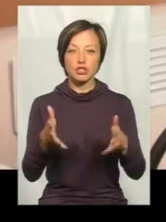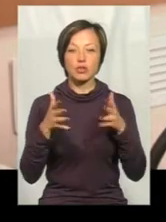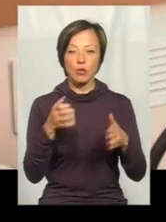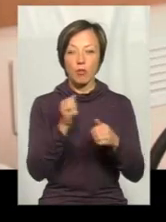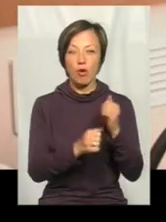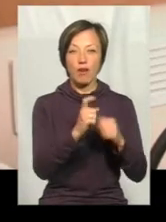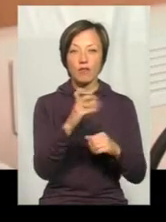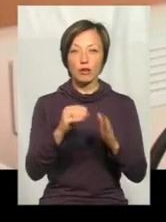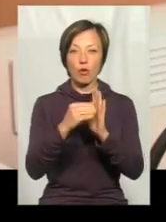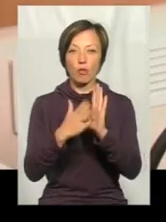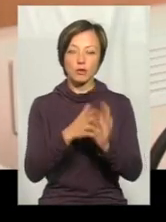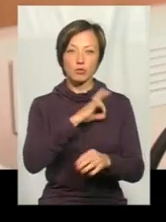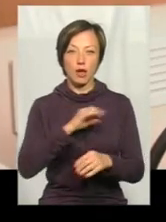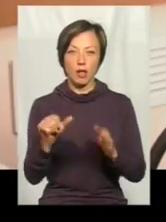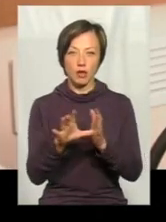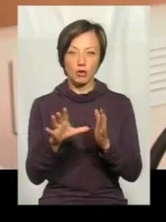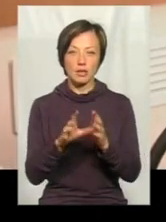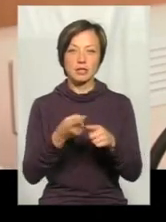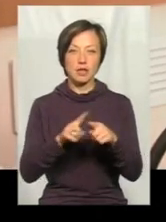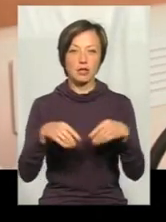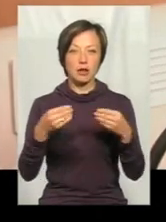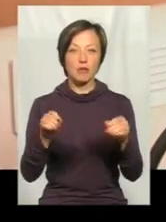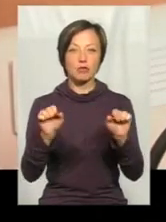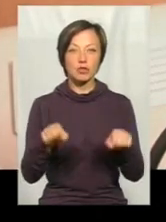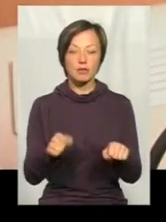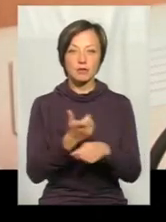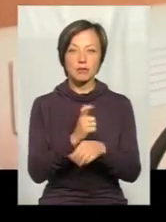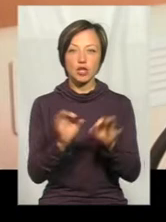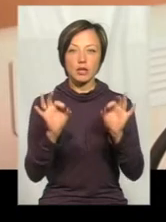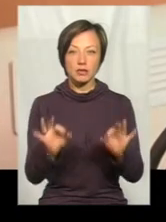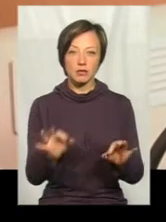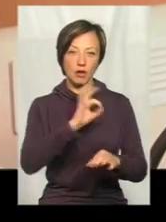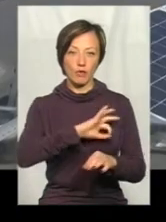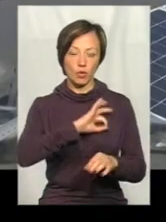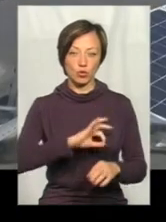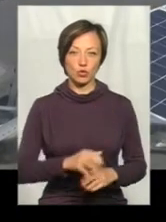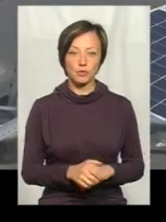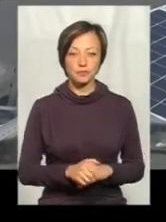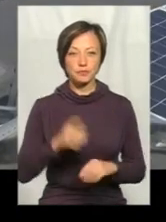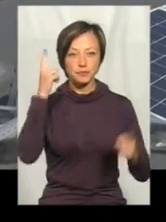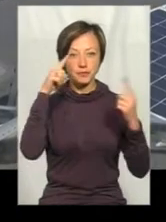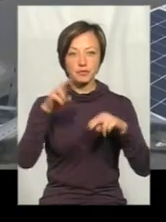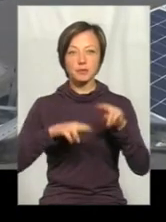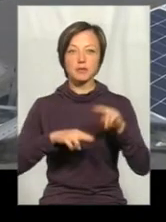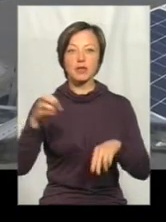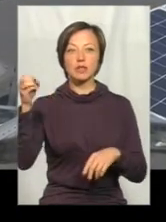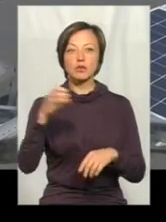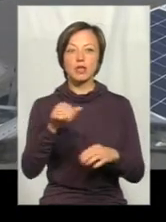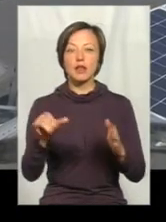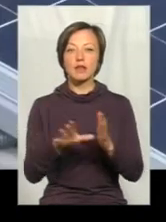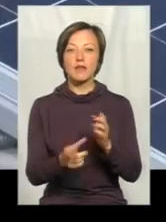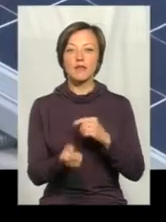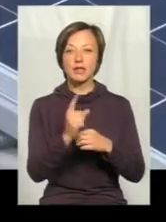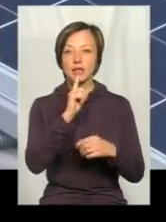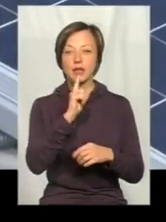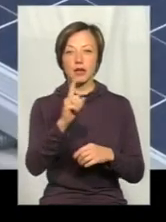похвилинний облік споживання електроенергії. Це дає можливість якось більш раціонально її використовувати. Ідея збудувати сонячну електростанцію виникла рік